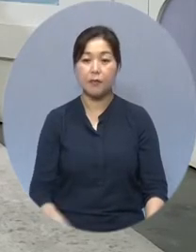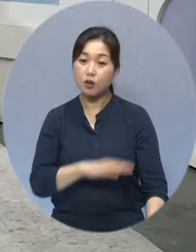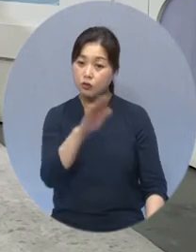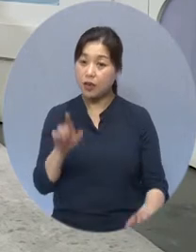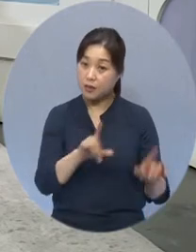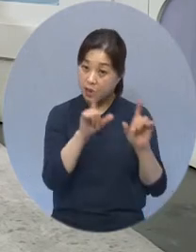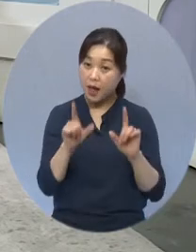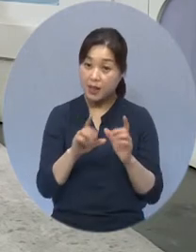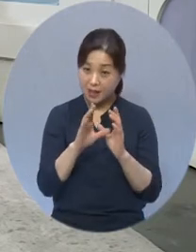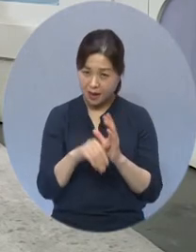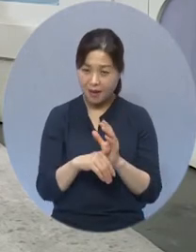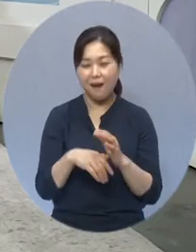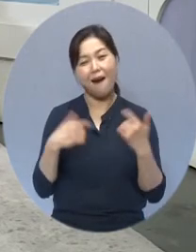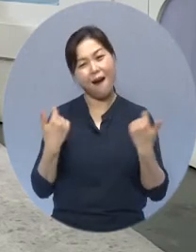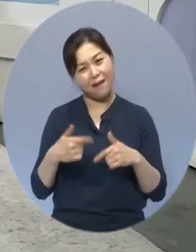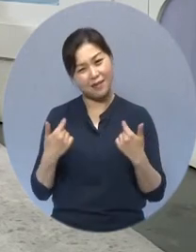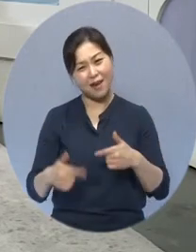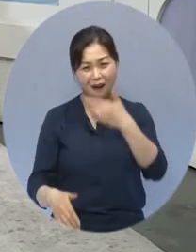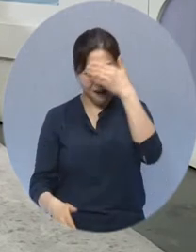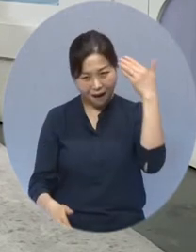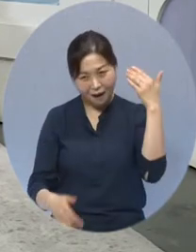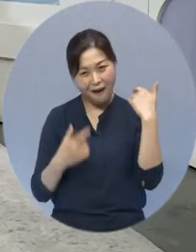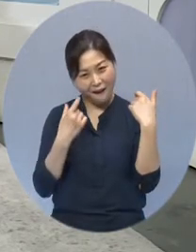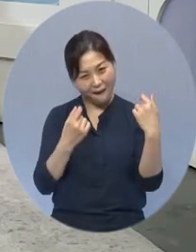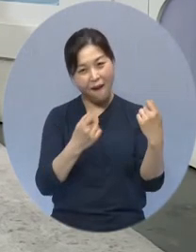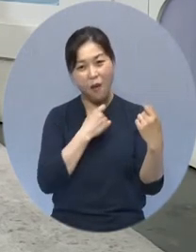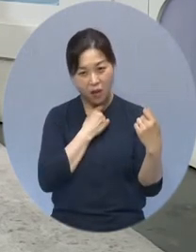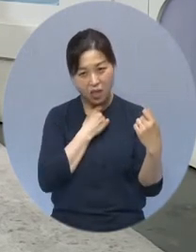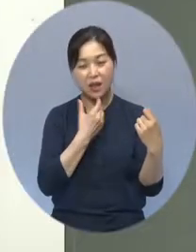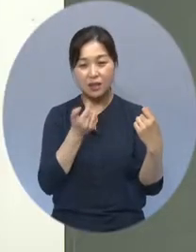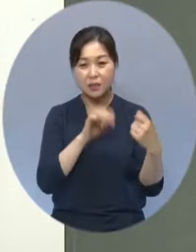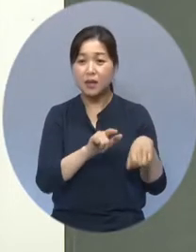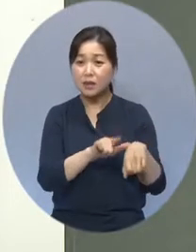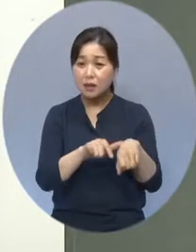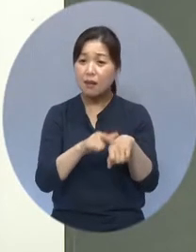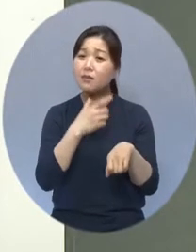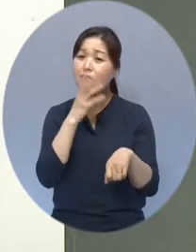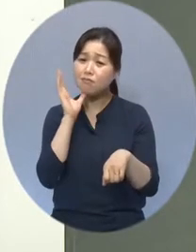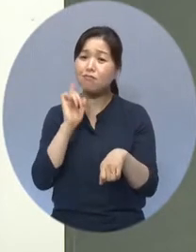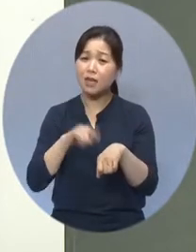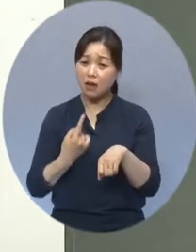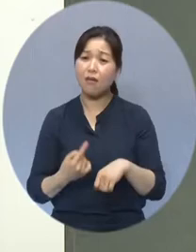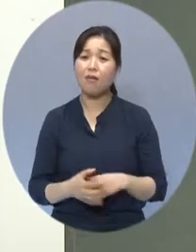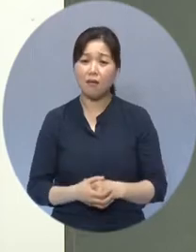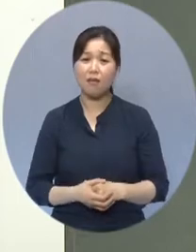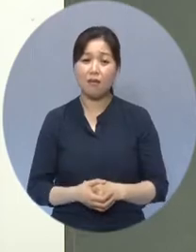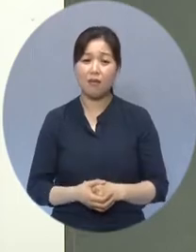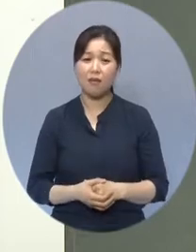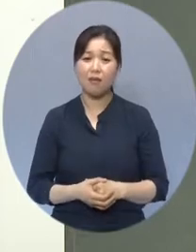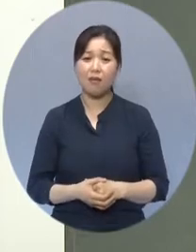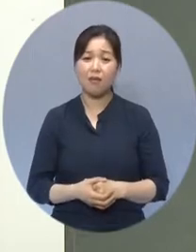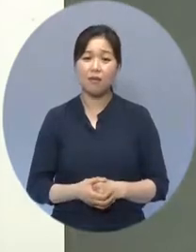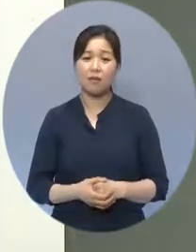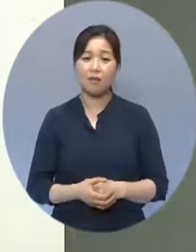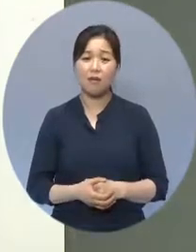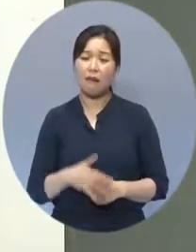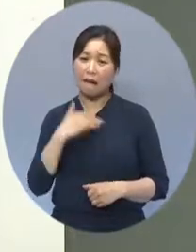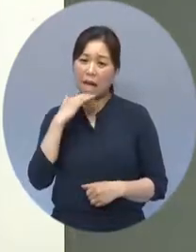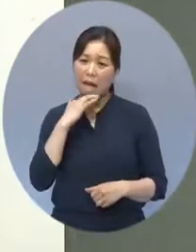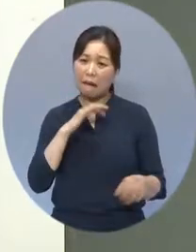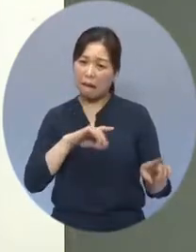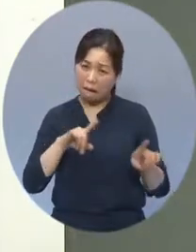항상 젊었으면 좋겠지만 네. 나이가 먹기 마련이고 그러다 보니까 지금 고령